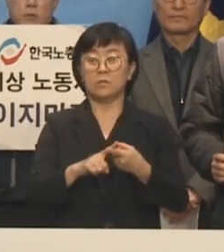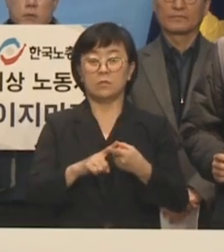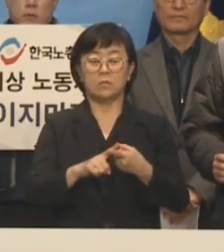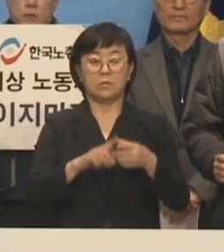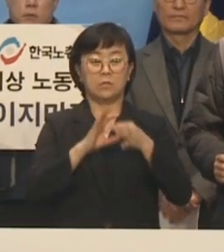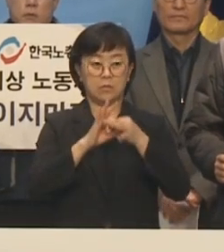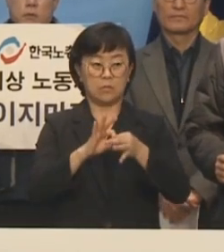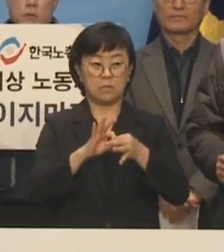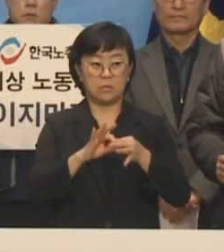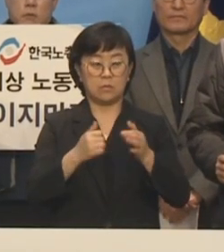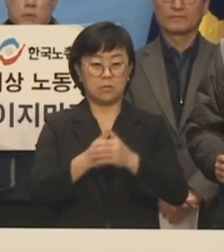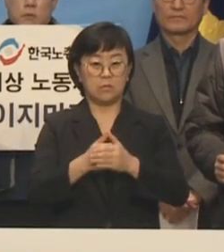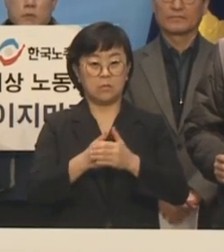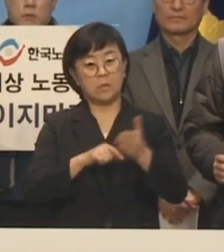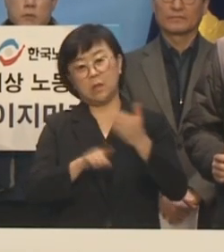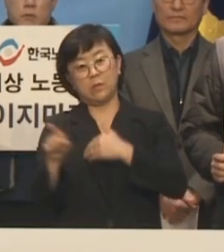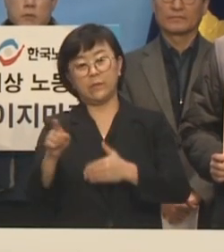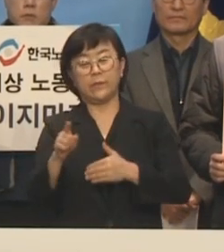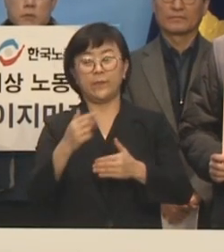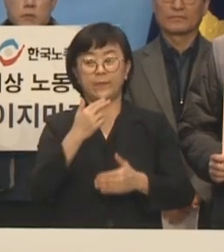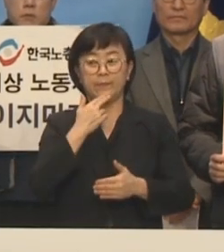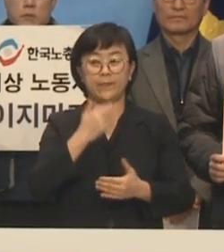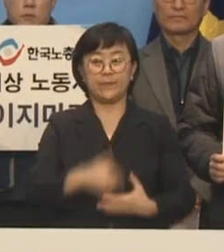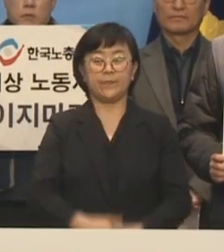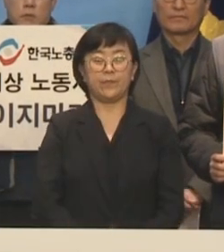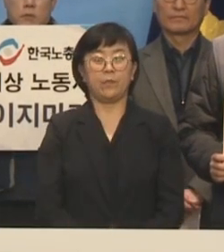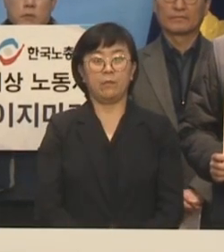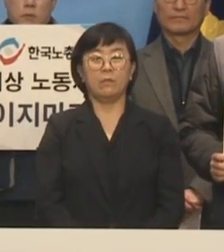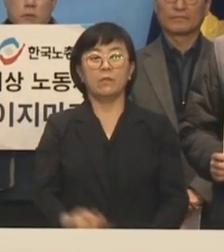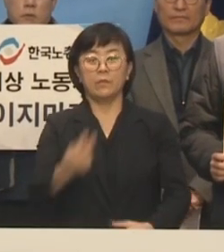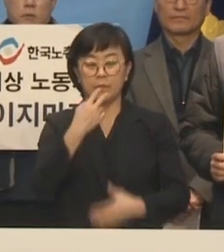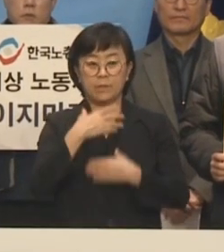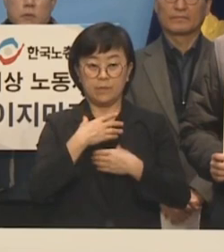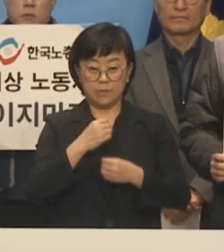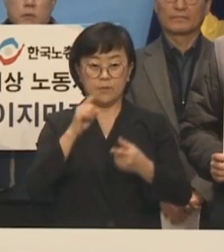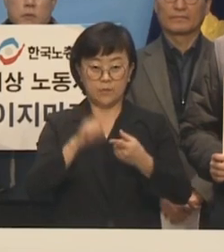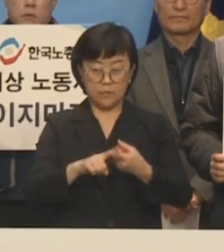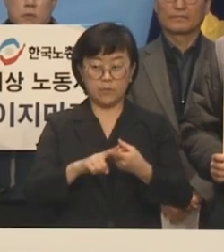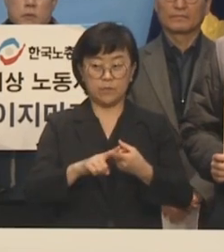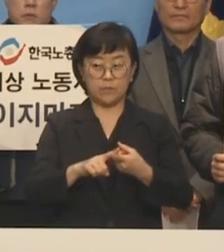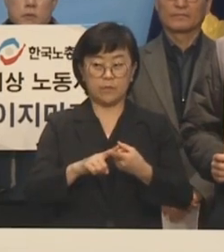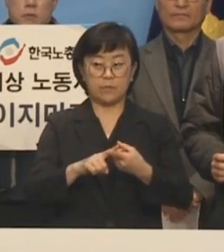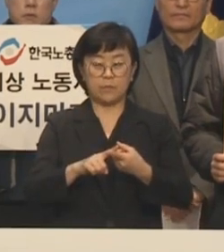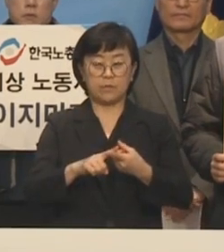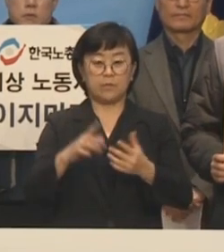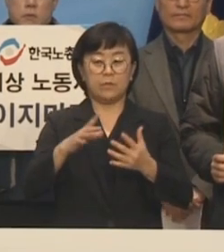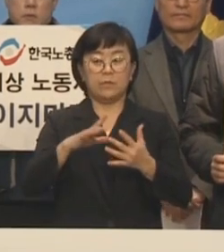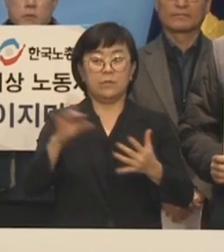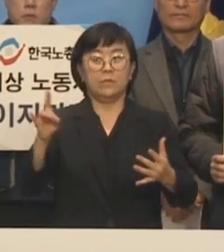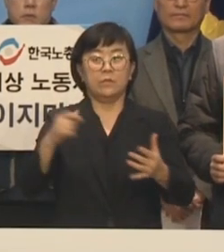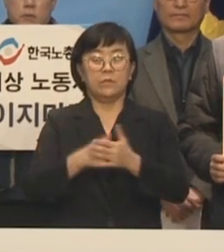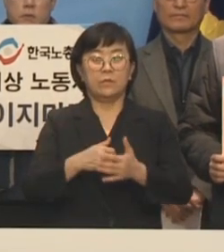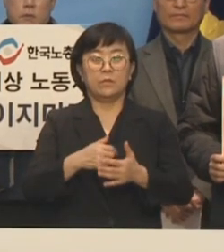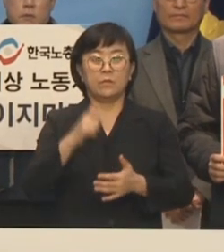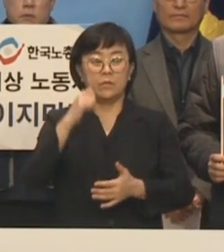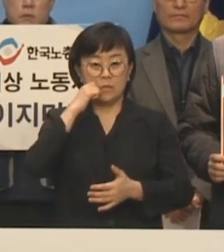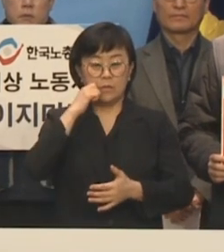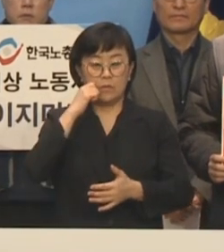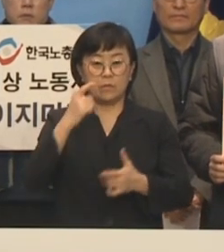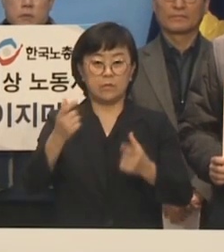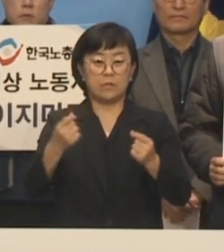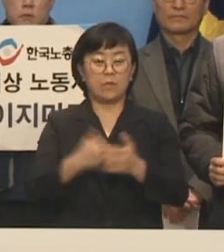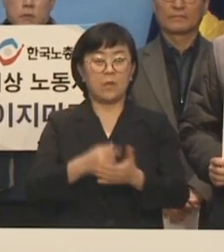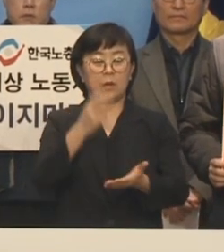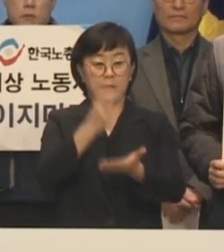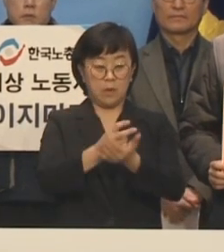관해서는 예외가 있을 수 없습니다. 생명과 안전에 대해서는 선택사항일 수 없는 만큼